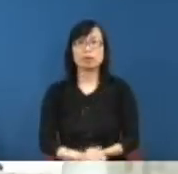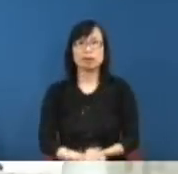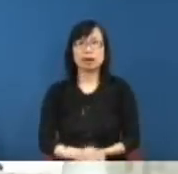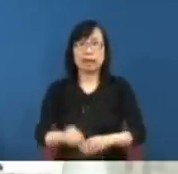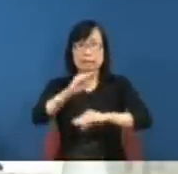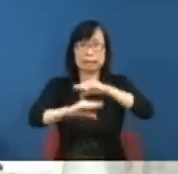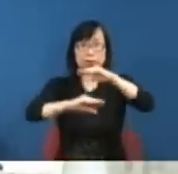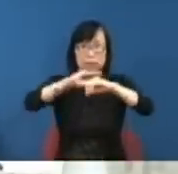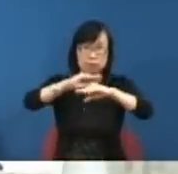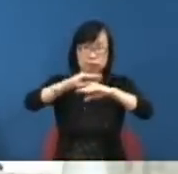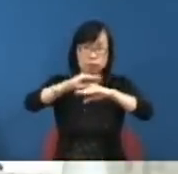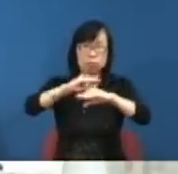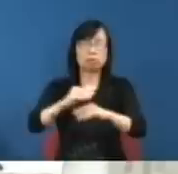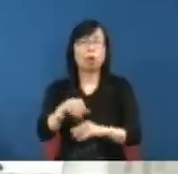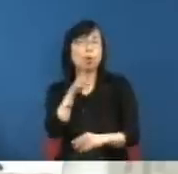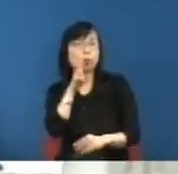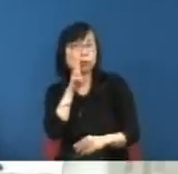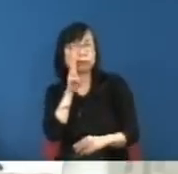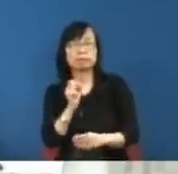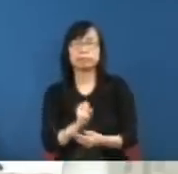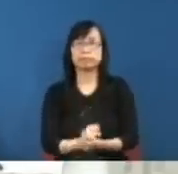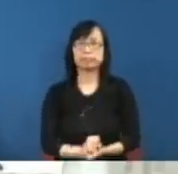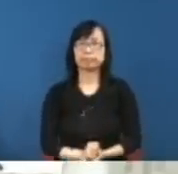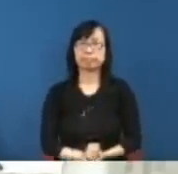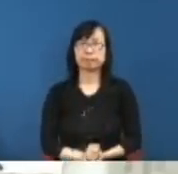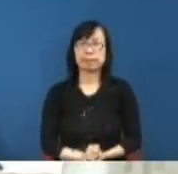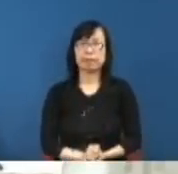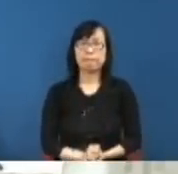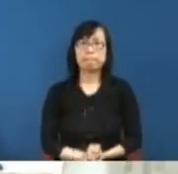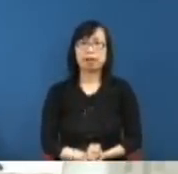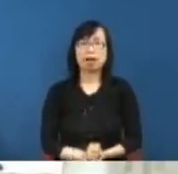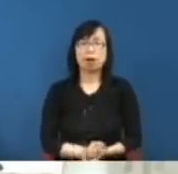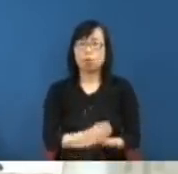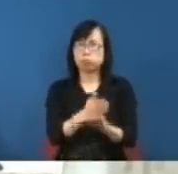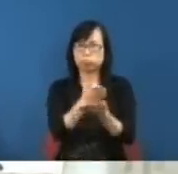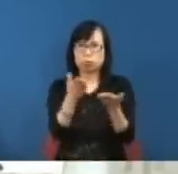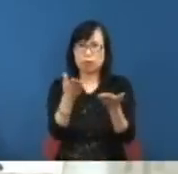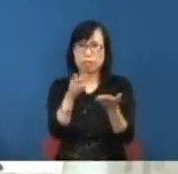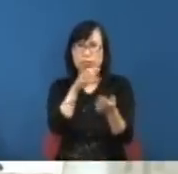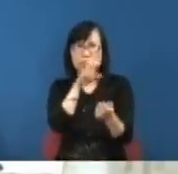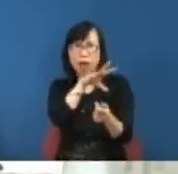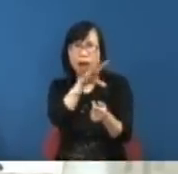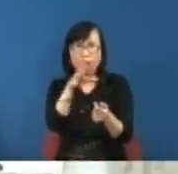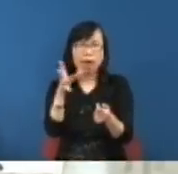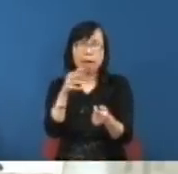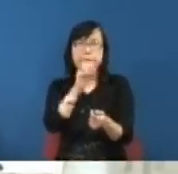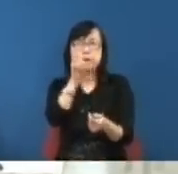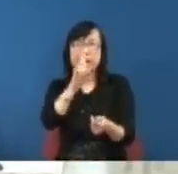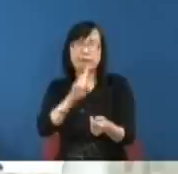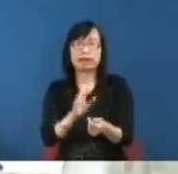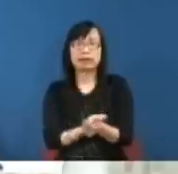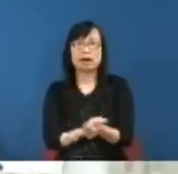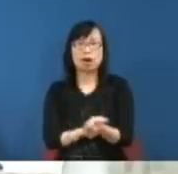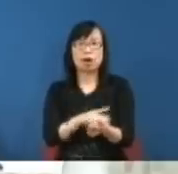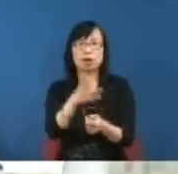建築群裏面好像一個晚娘之子，即係咩叫晚娘之子咧？就係話好似